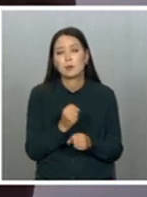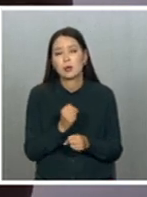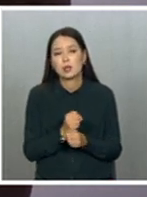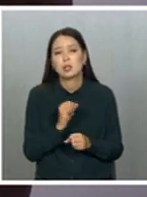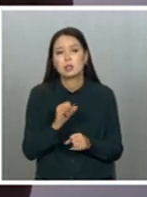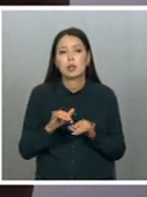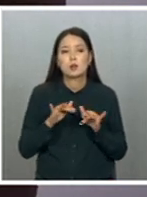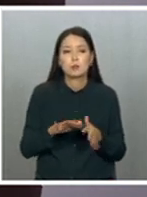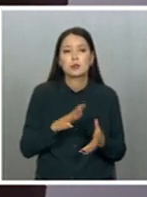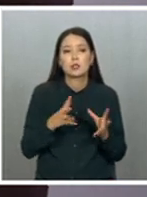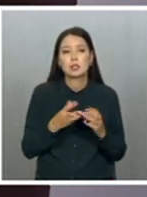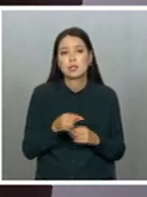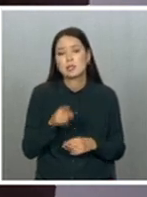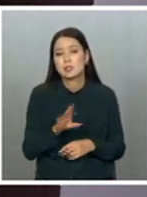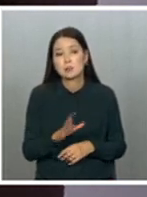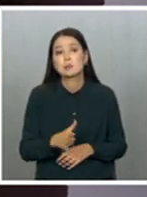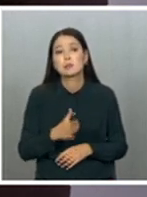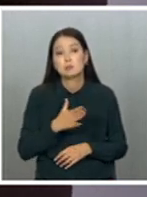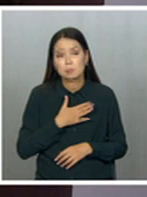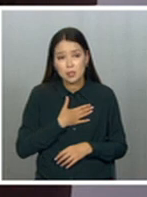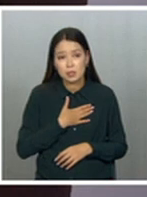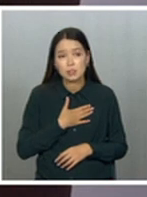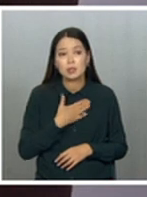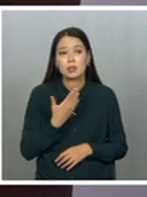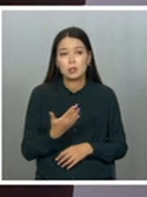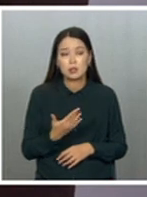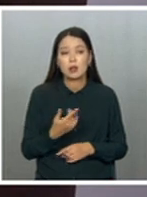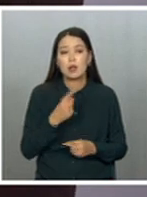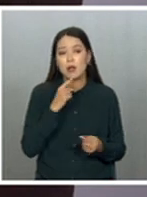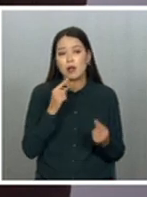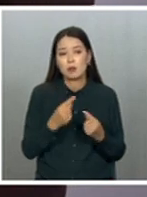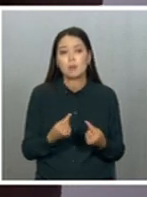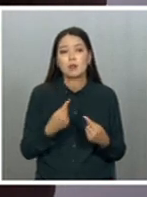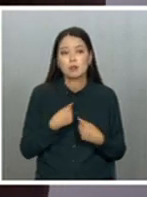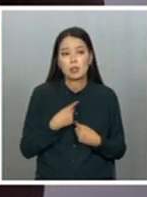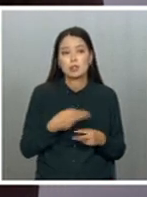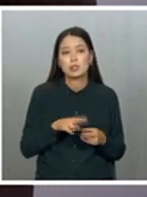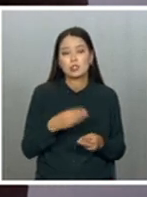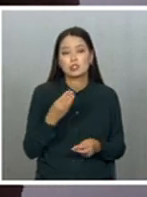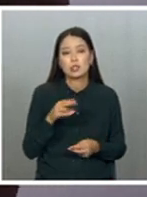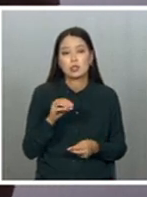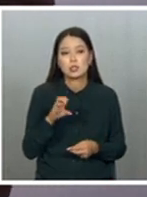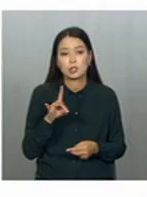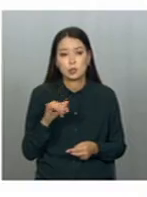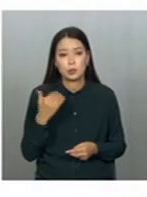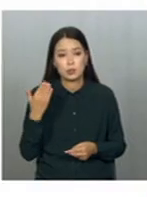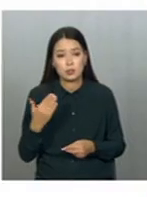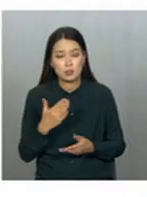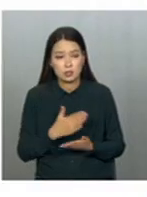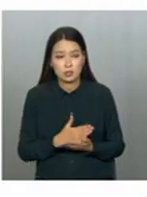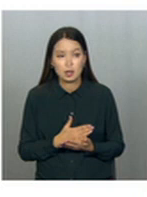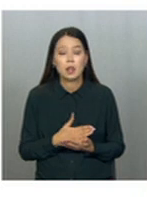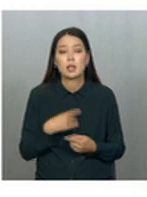істерінің бәрін сен емес мен деп, қарама қарсы суреттеп шендестіруді қолдануда. Келесі